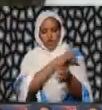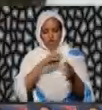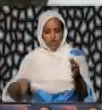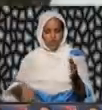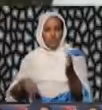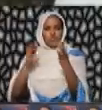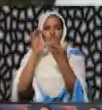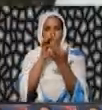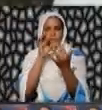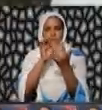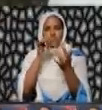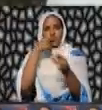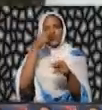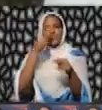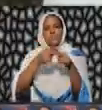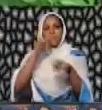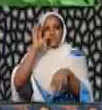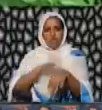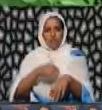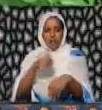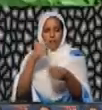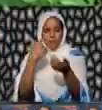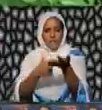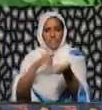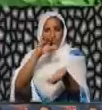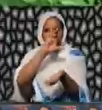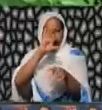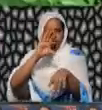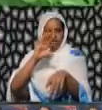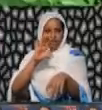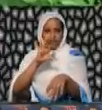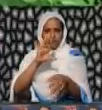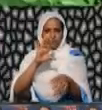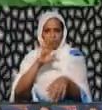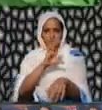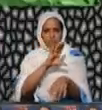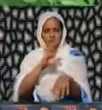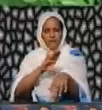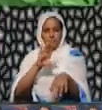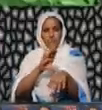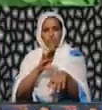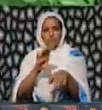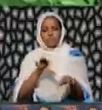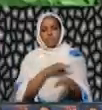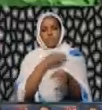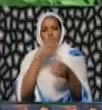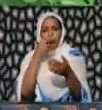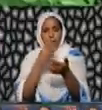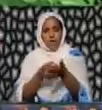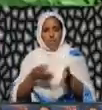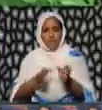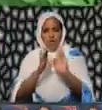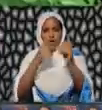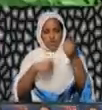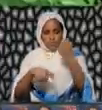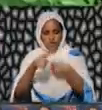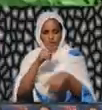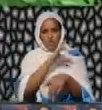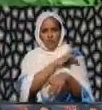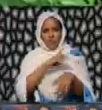ያው ክርስቶስ አረይዎ እየተባለ ይጠራል። በዚህ ገዳም መንፈሳዊ ትምህርት ለመማር በወላጆቹ በጎ ፈቃድ